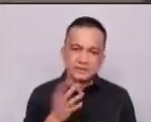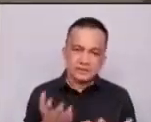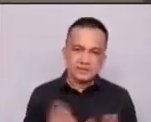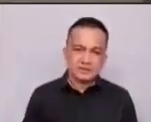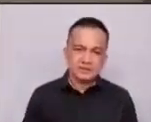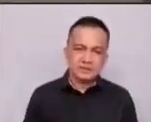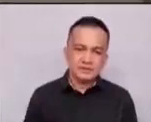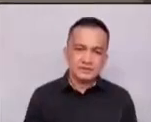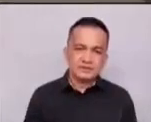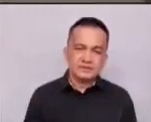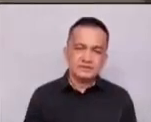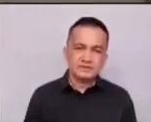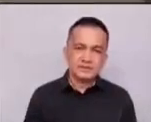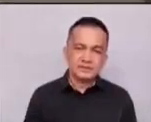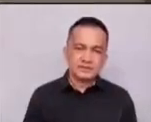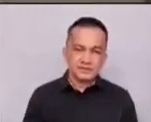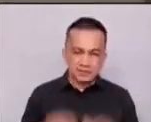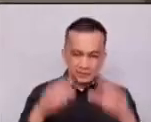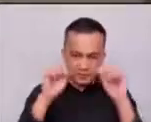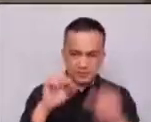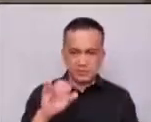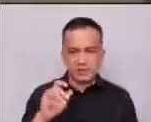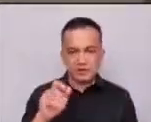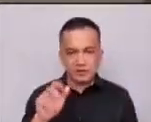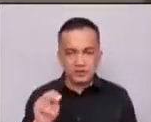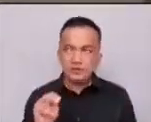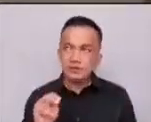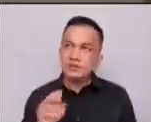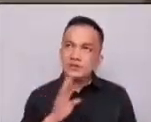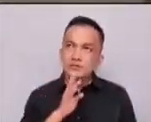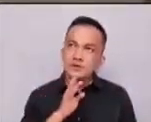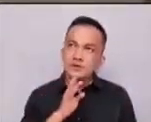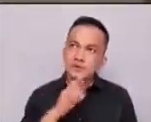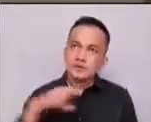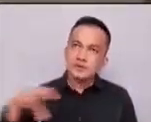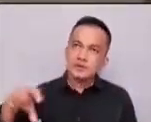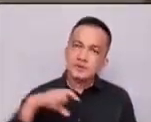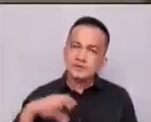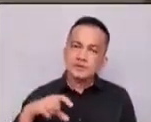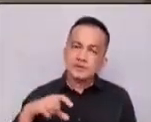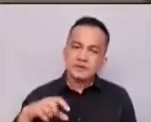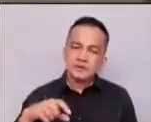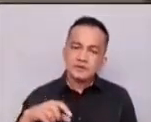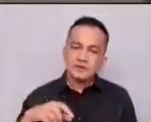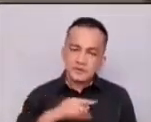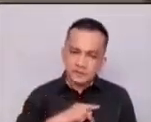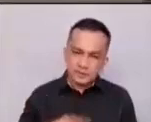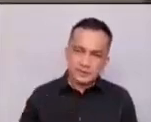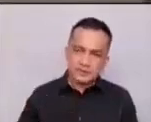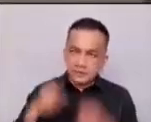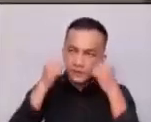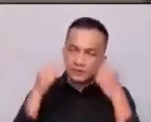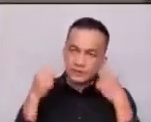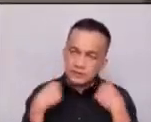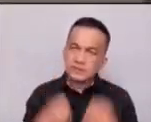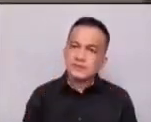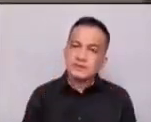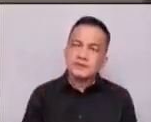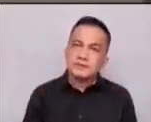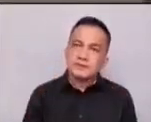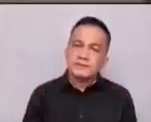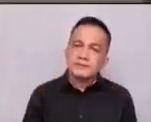I spoke to President Macron. I spoke to the Crown Prince of Saudi Arabia. Sino